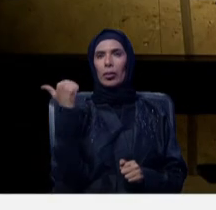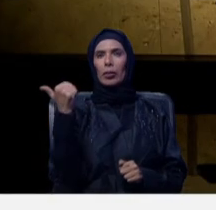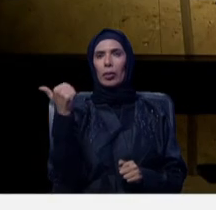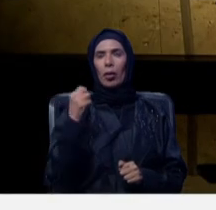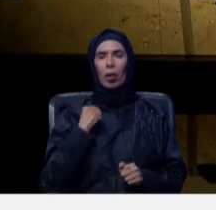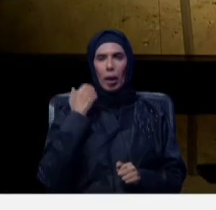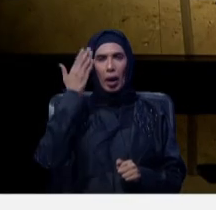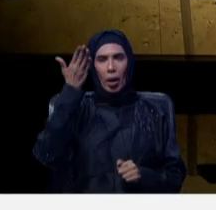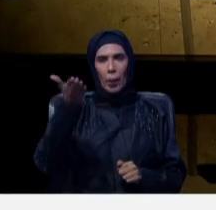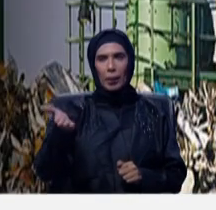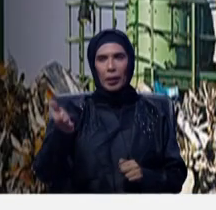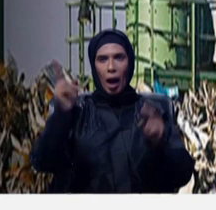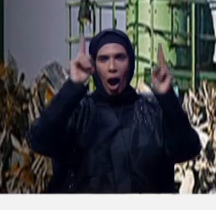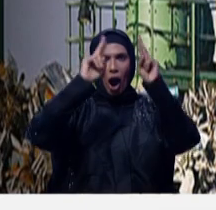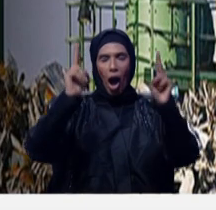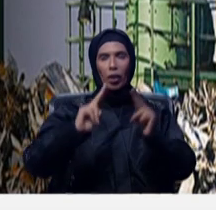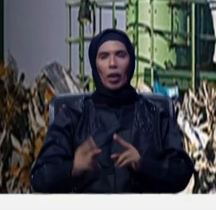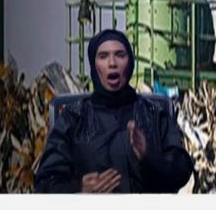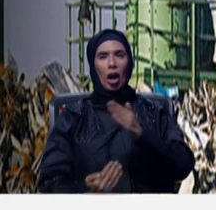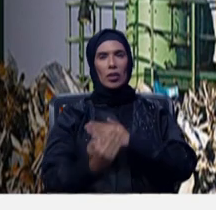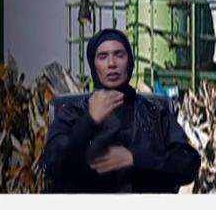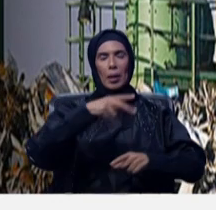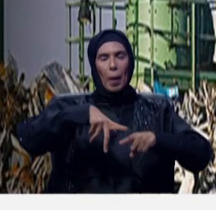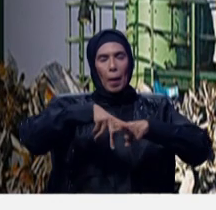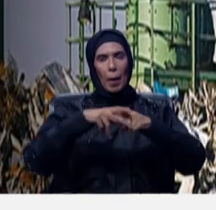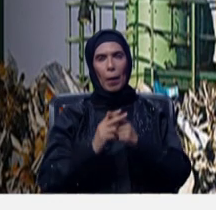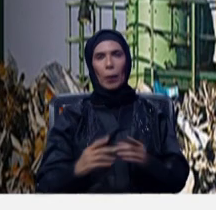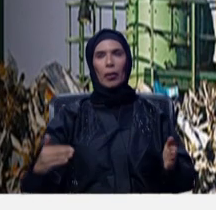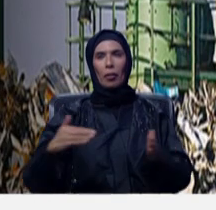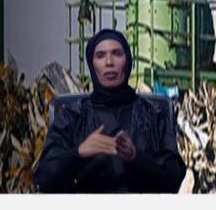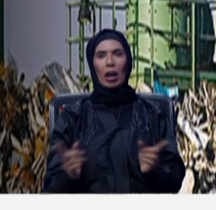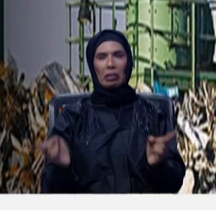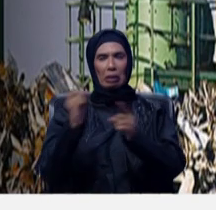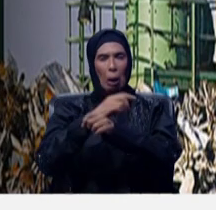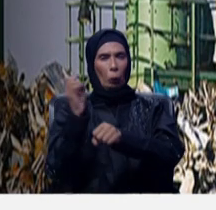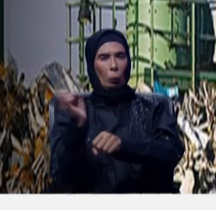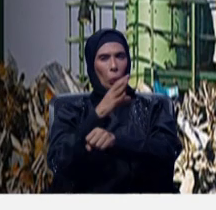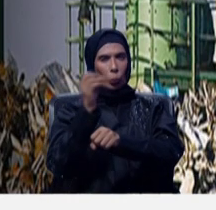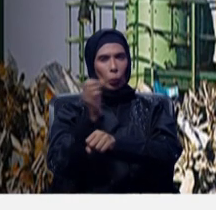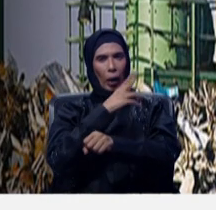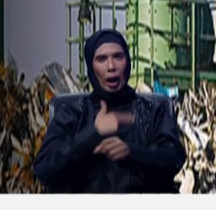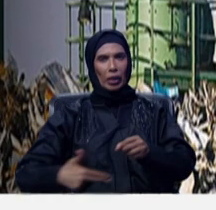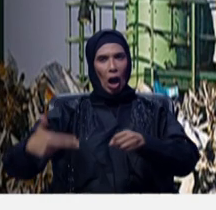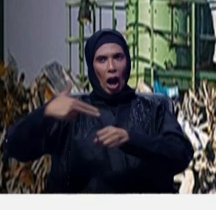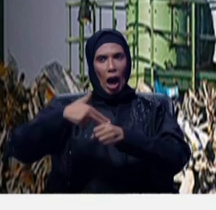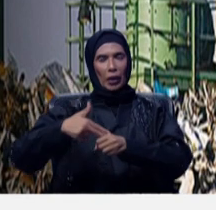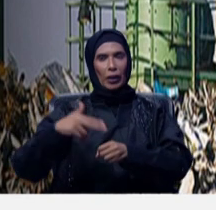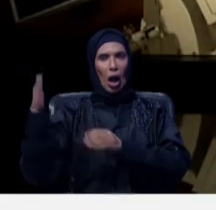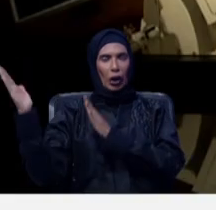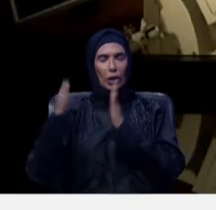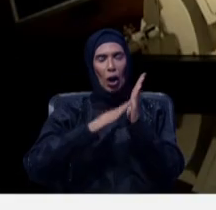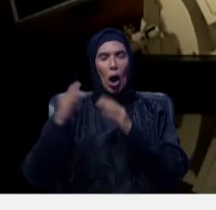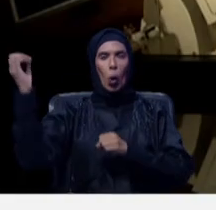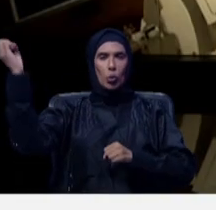مبادرات الطاقة المتجددة الصناعية، وأخيرا تحويل المخلفات إلى طاقة متجددة. هذا